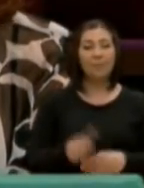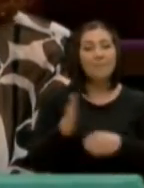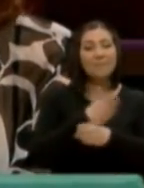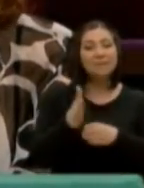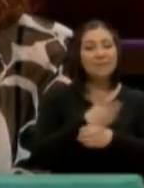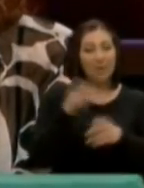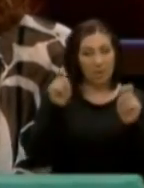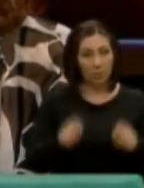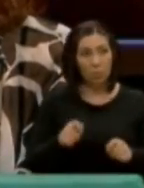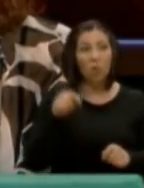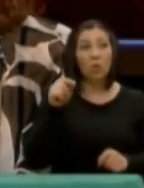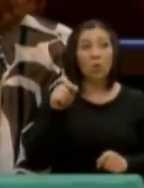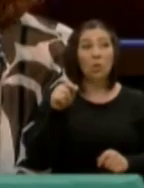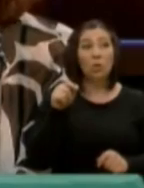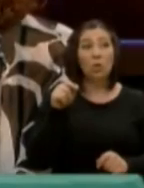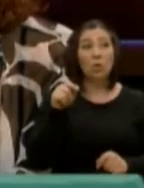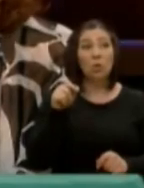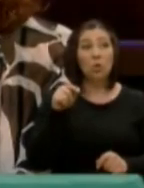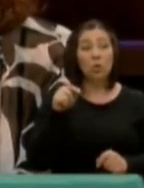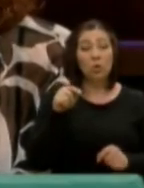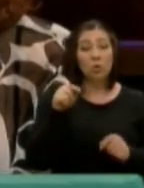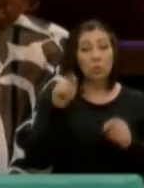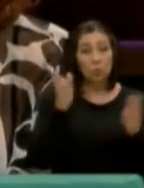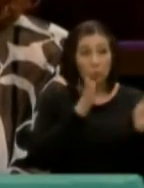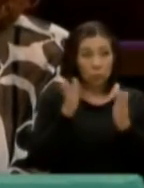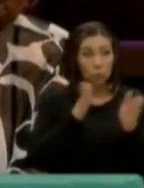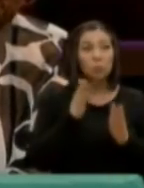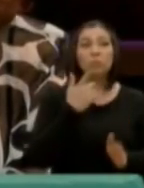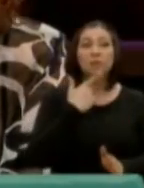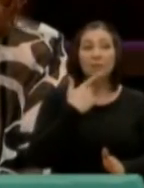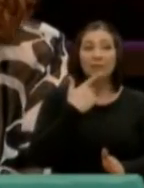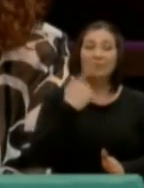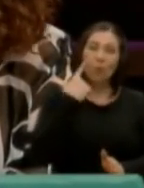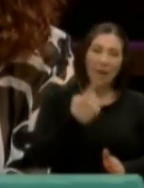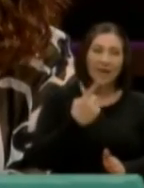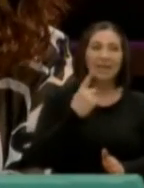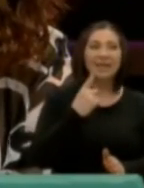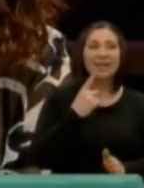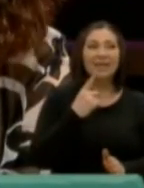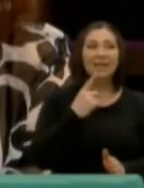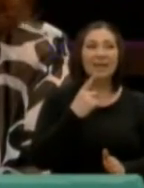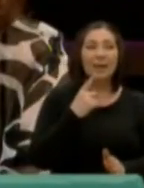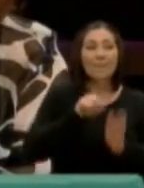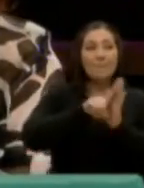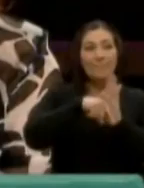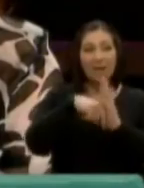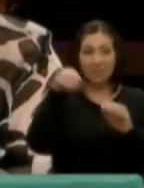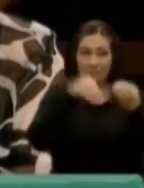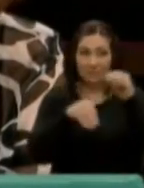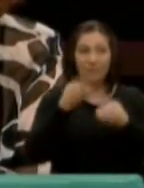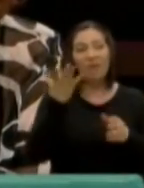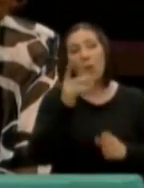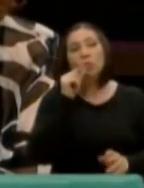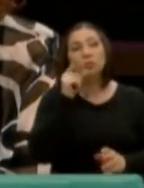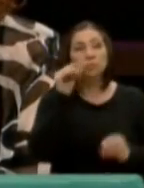malzemelerle yapılıyor. Böyle ki doku yapıcı olarak un, tatlandırıcı olarak da bal kullanılıyor veya